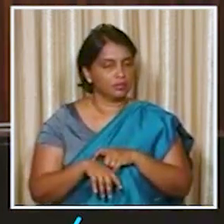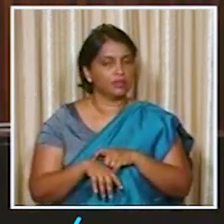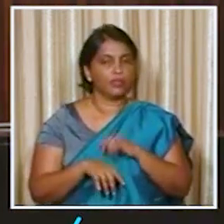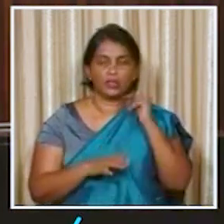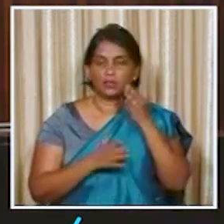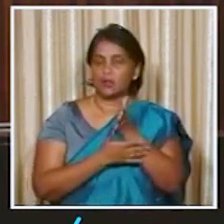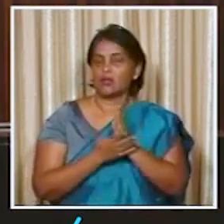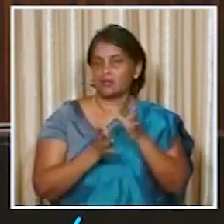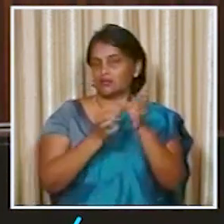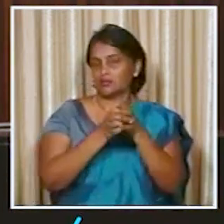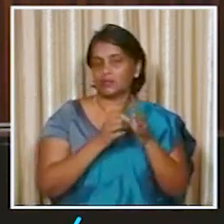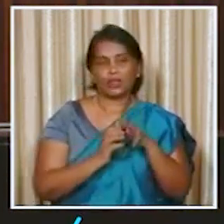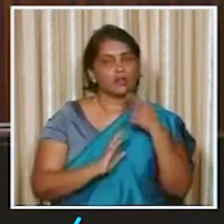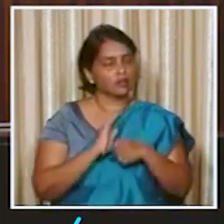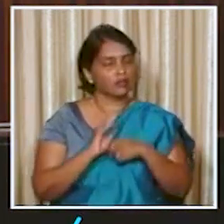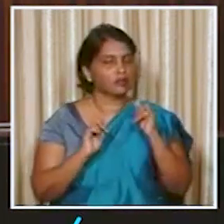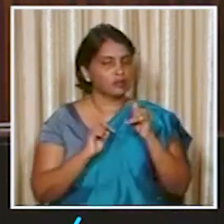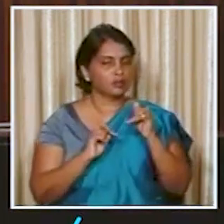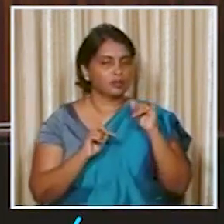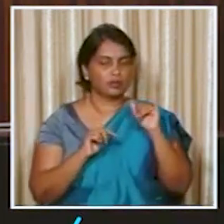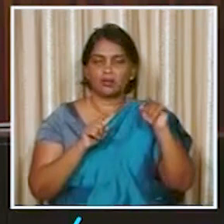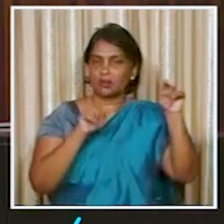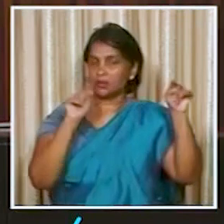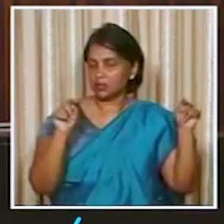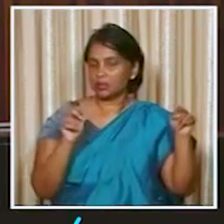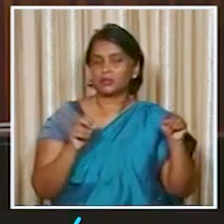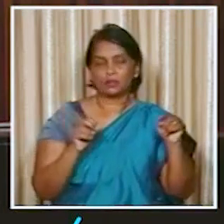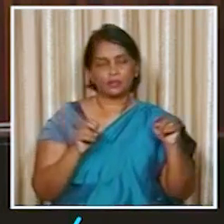සමහර කොටස් රටේ යම් යම් කොටස් වලින්